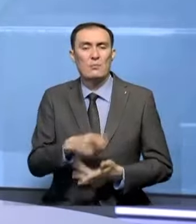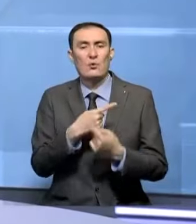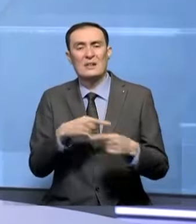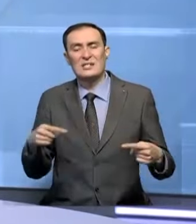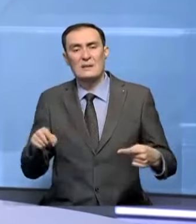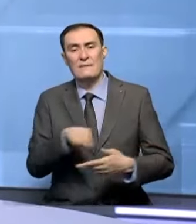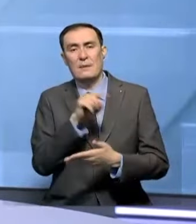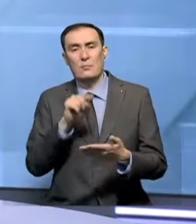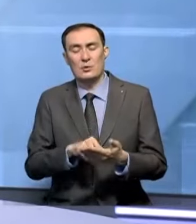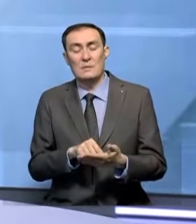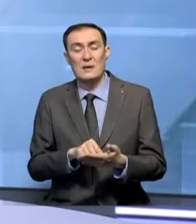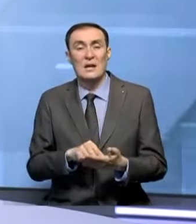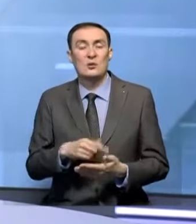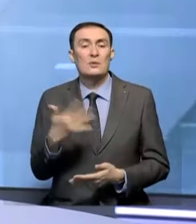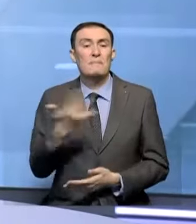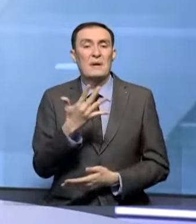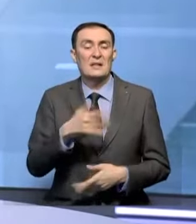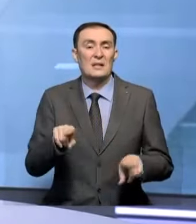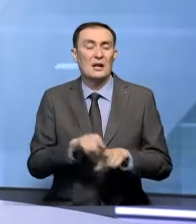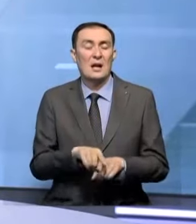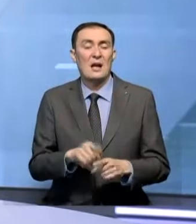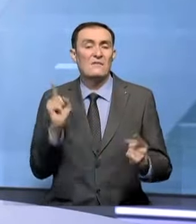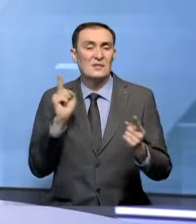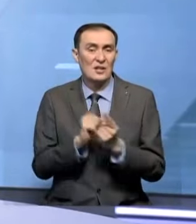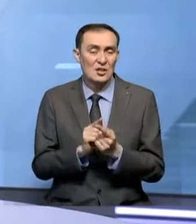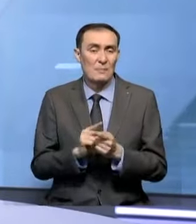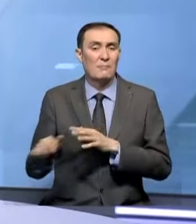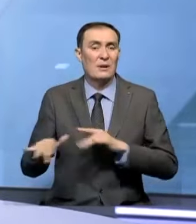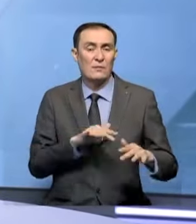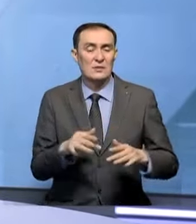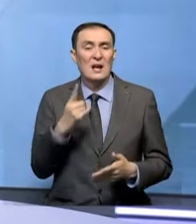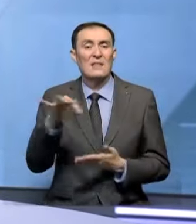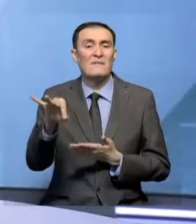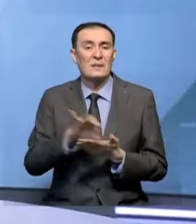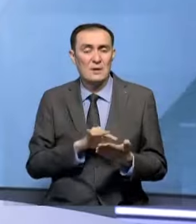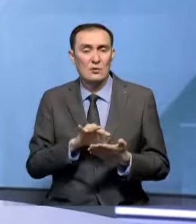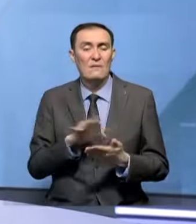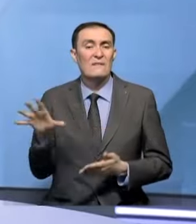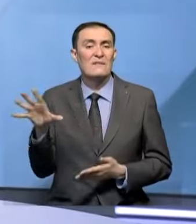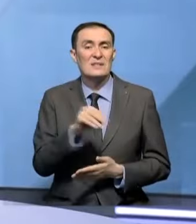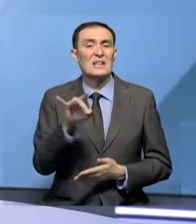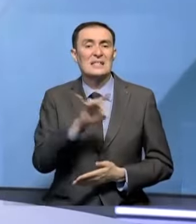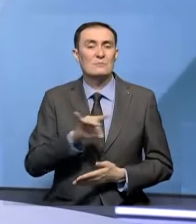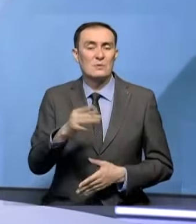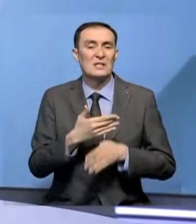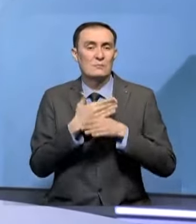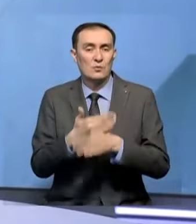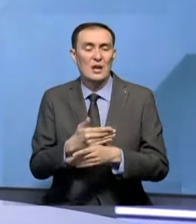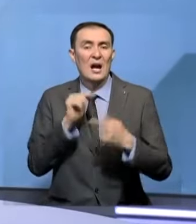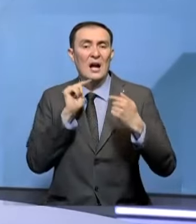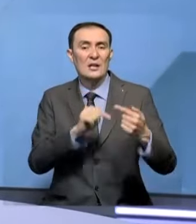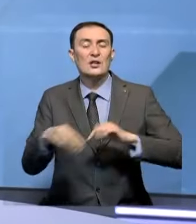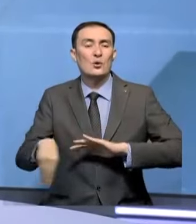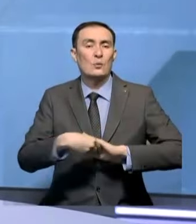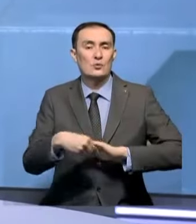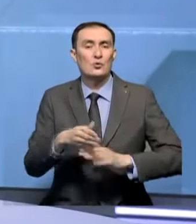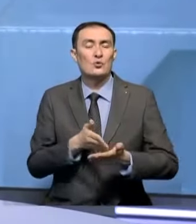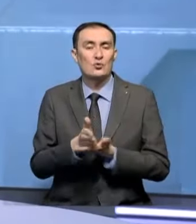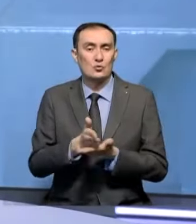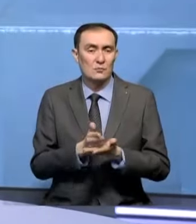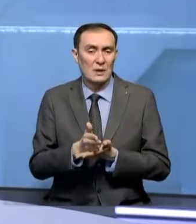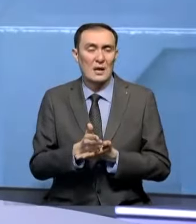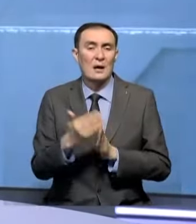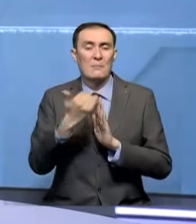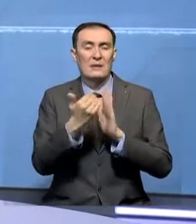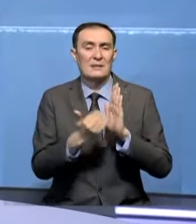различным вопросам это уже Пятая масштабная акция которая проводится одновременно по всей республике при поддержке антикоррупционной службы